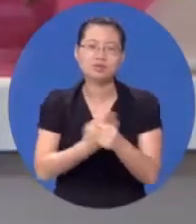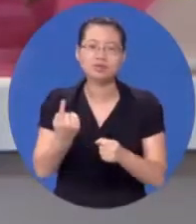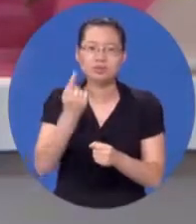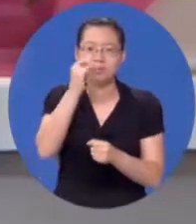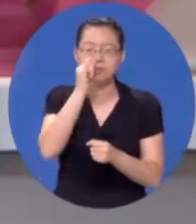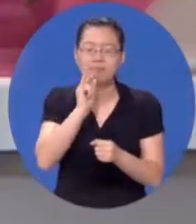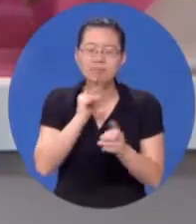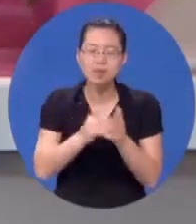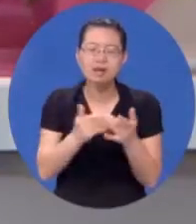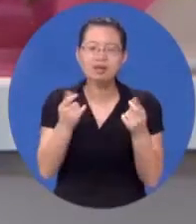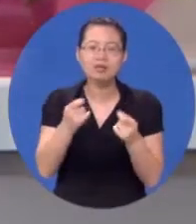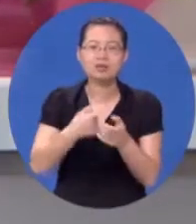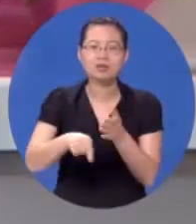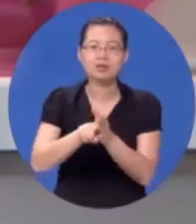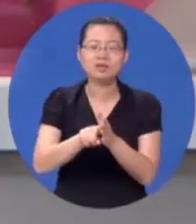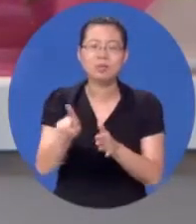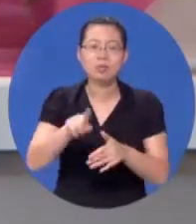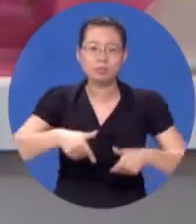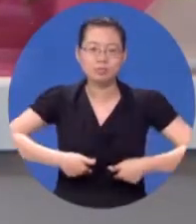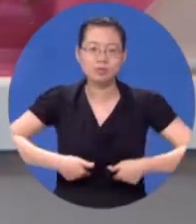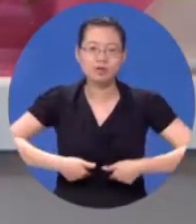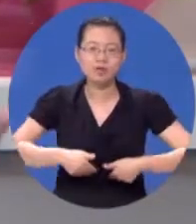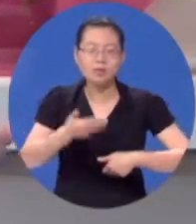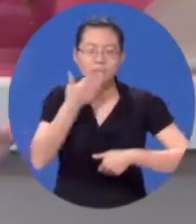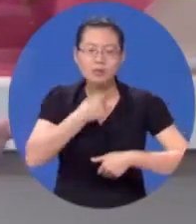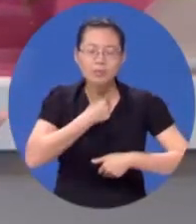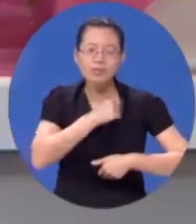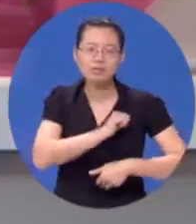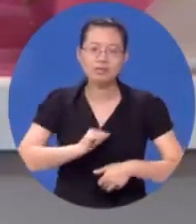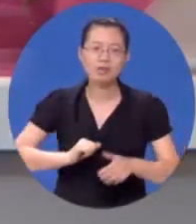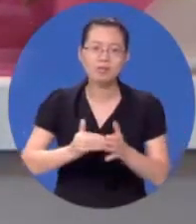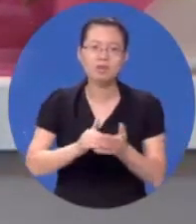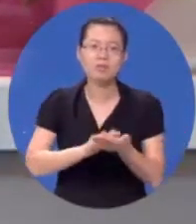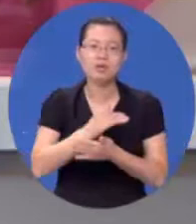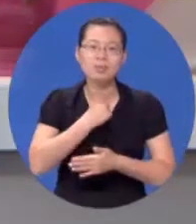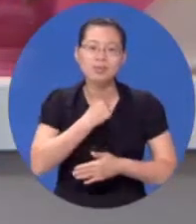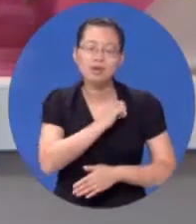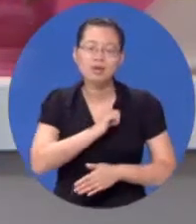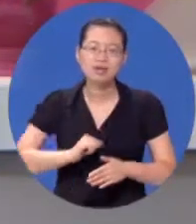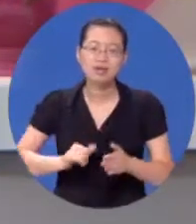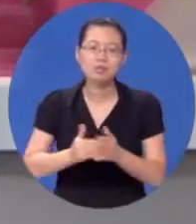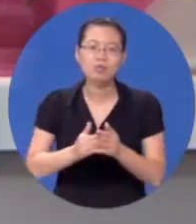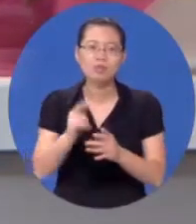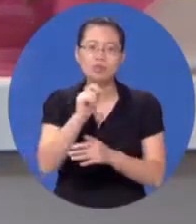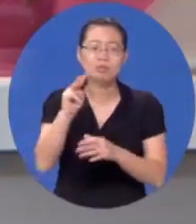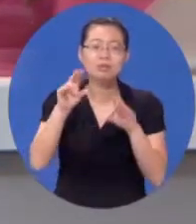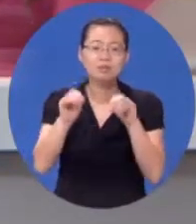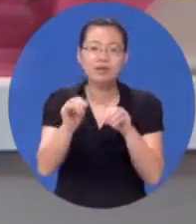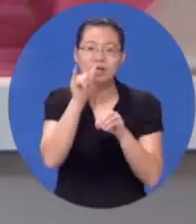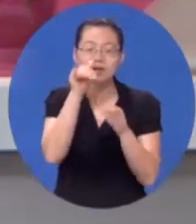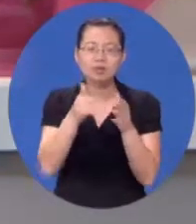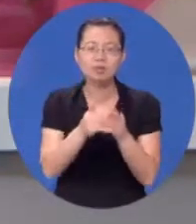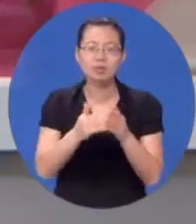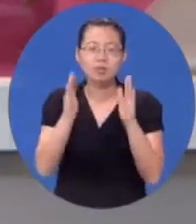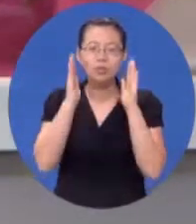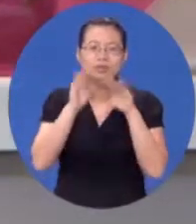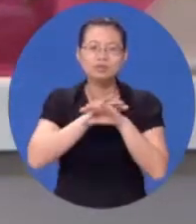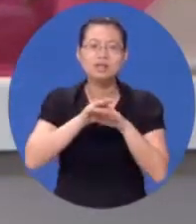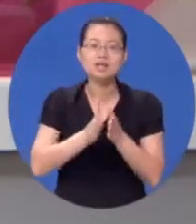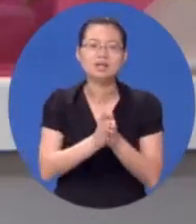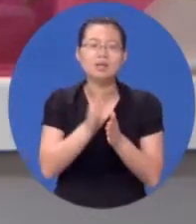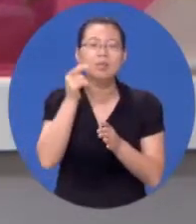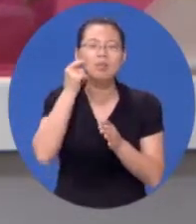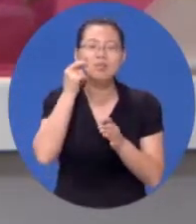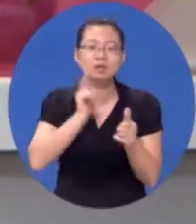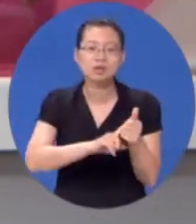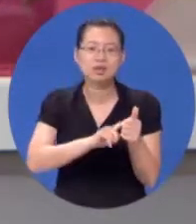높겠죠. 그러기 위해서는 뭐가 필요하냐면은 먹고 싶은 건 참고, 놀고 싶은 건 참고, TV 그만 보고, 그리고 공부를 잘 시작하지 못하는